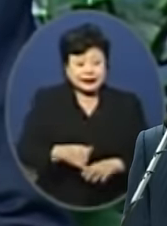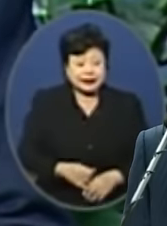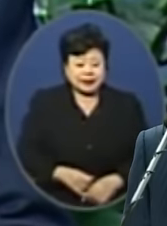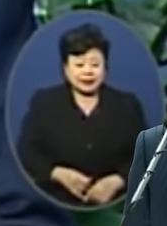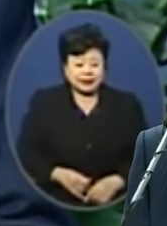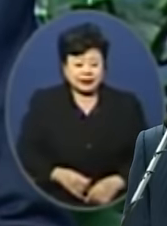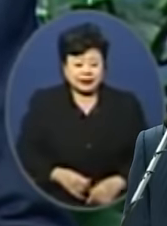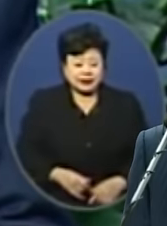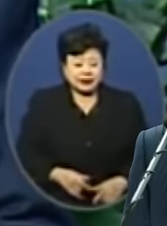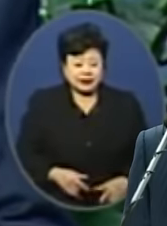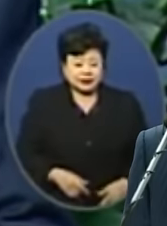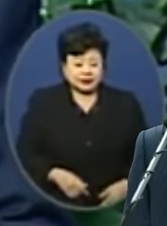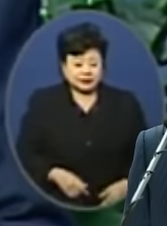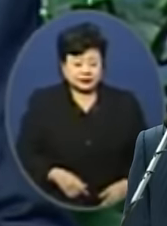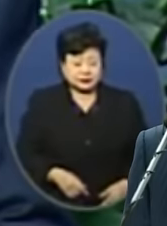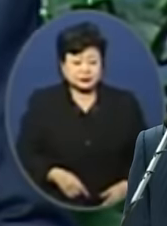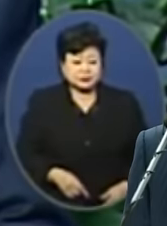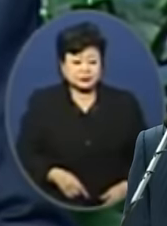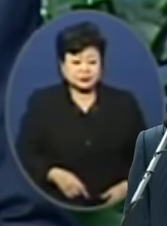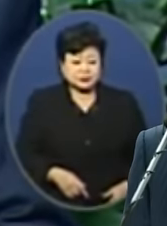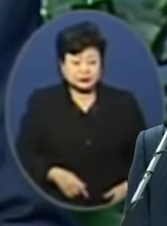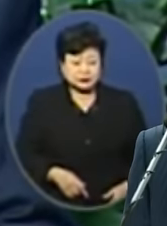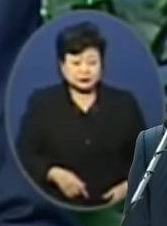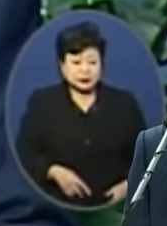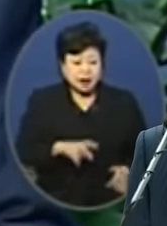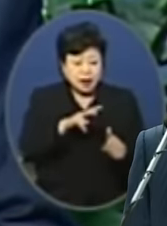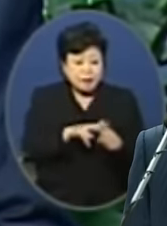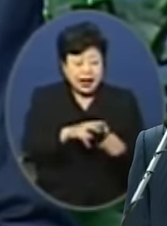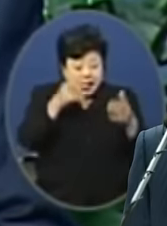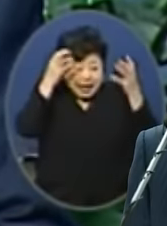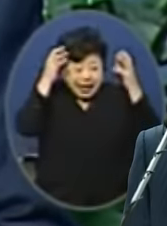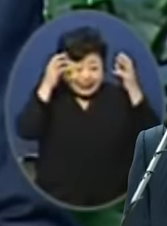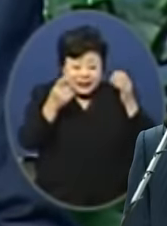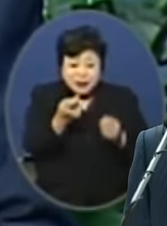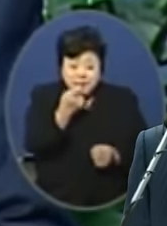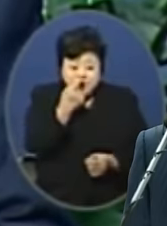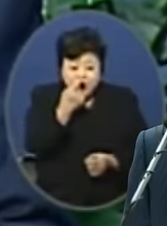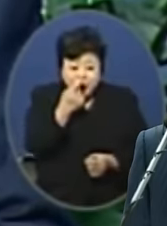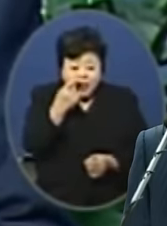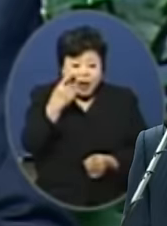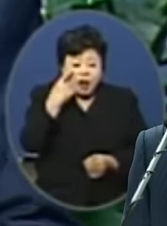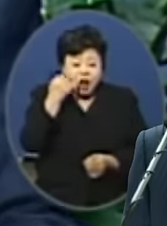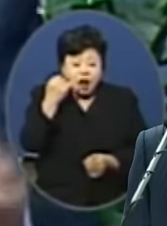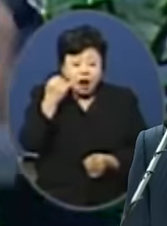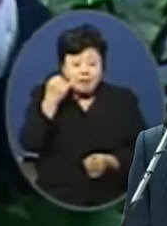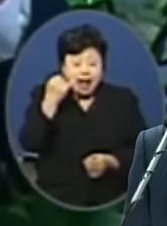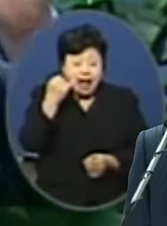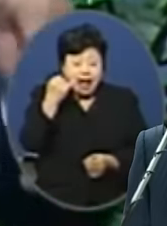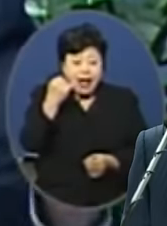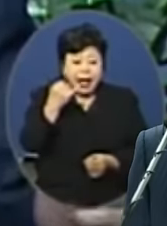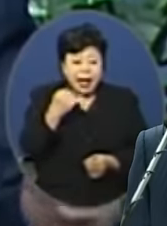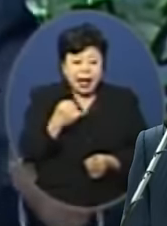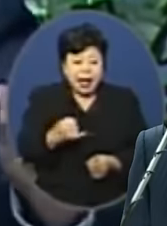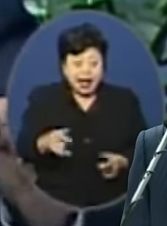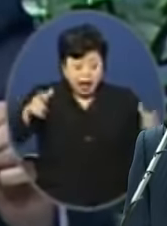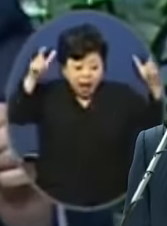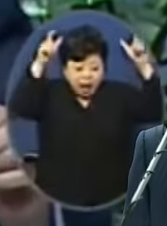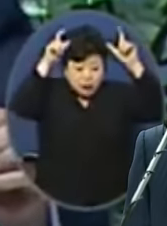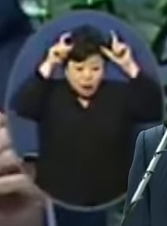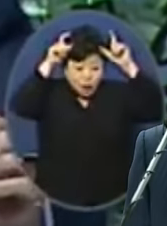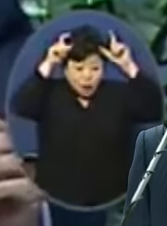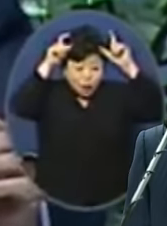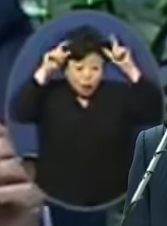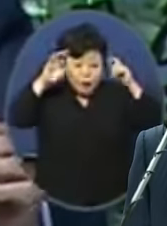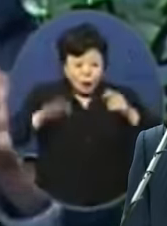망아지들이 올바르게 밭을 가는 법을 배울 수 있도록 음이소 멍에